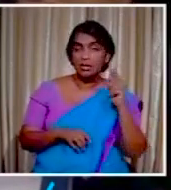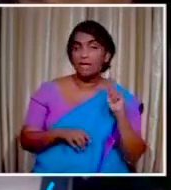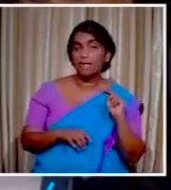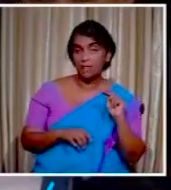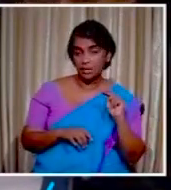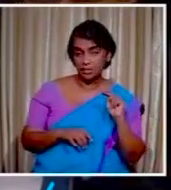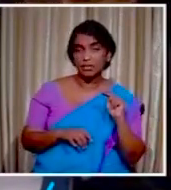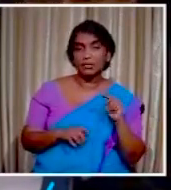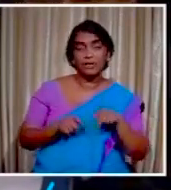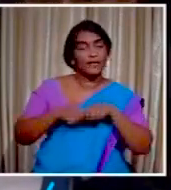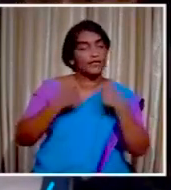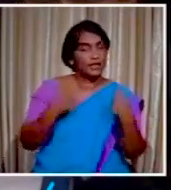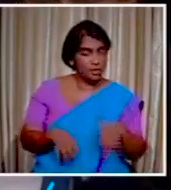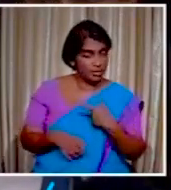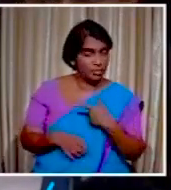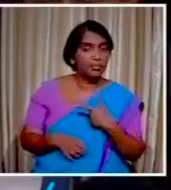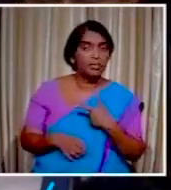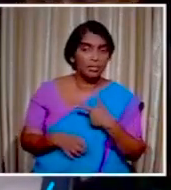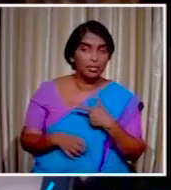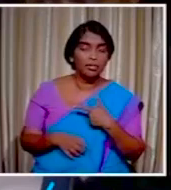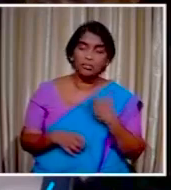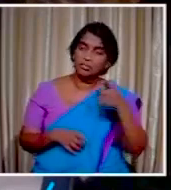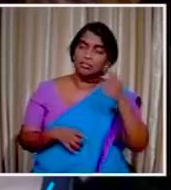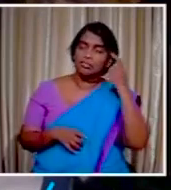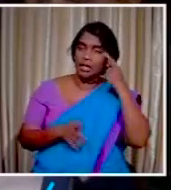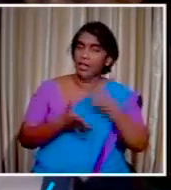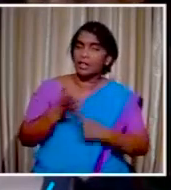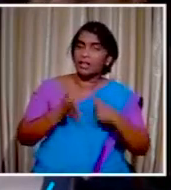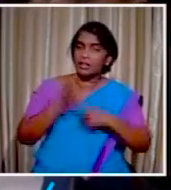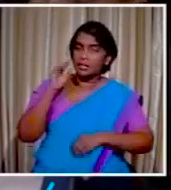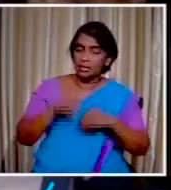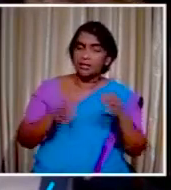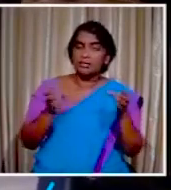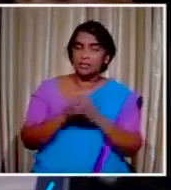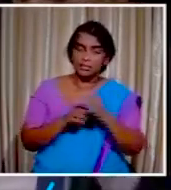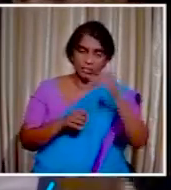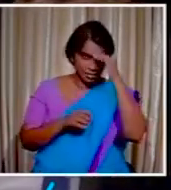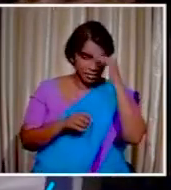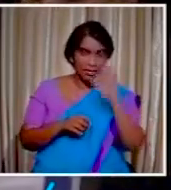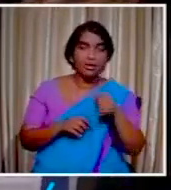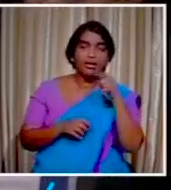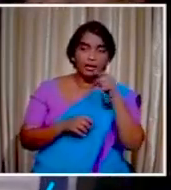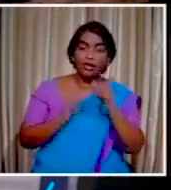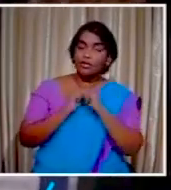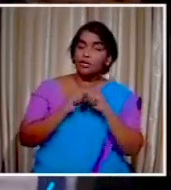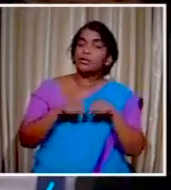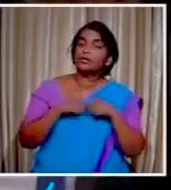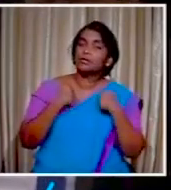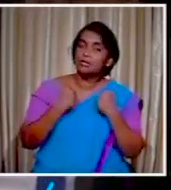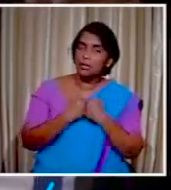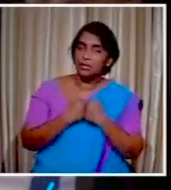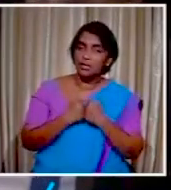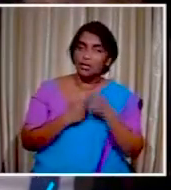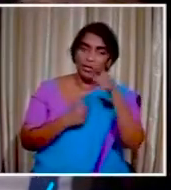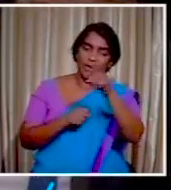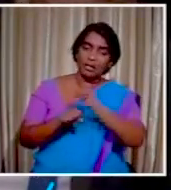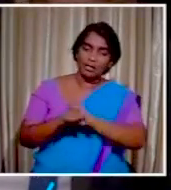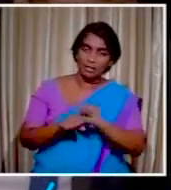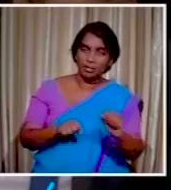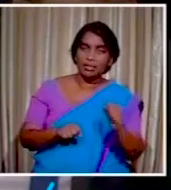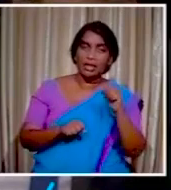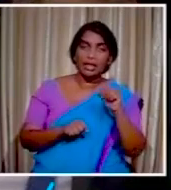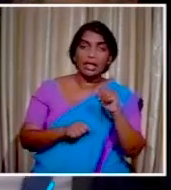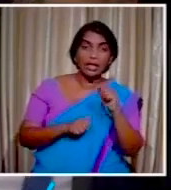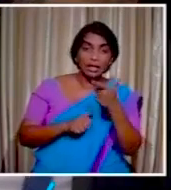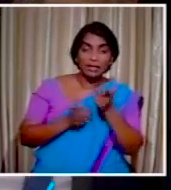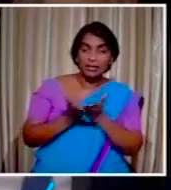අපිට වියදම් වෙනවා. ඒක බහිනේට ඔබතුමන්ලම දේශපාලන පක්ෂ නායකයෙක් හැටියට ඔබතුමන්ලගේ වෘත්තීය සමිතිවල ඔබතුමා නැති වුණත් අර දීවරංශේ